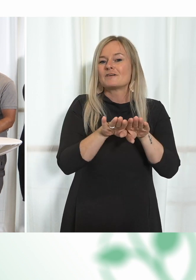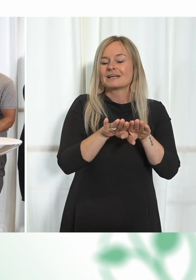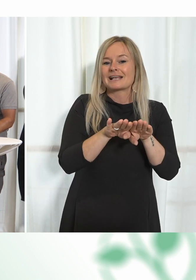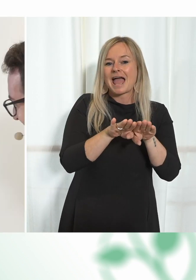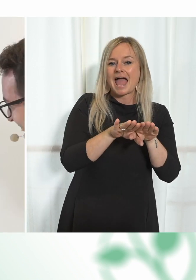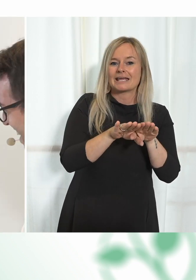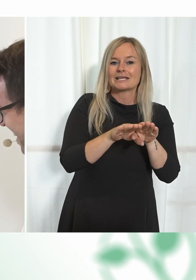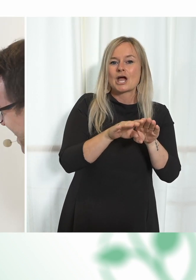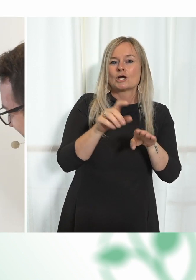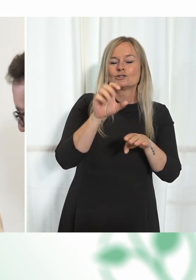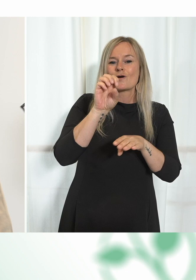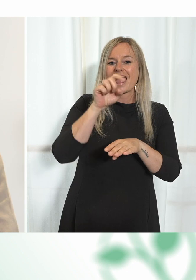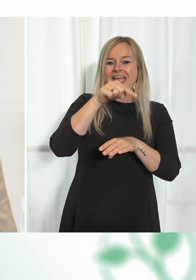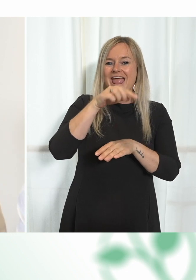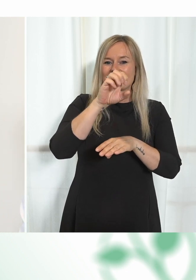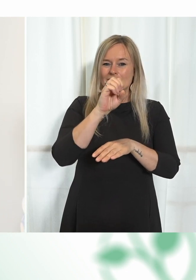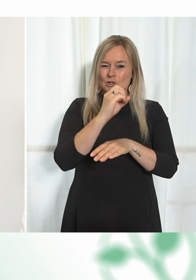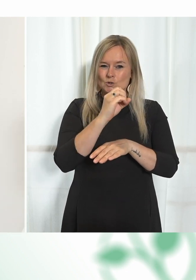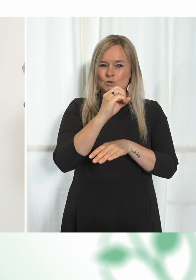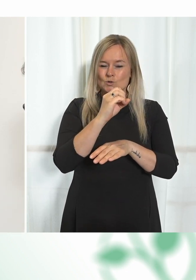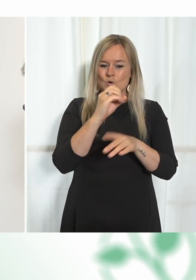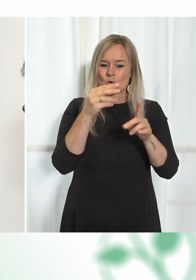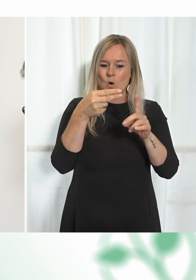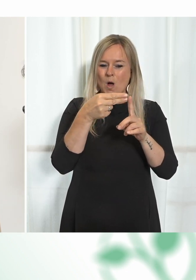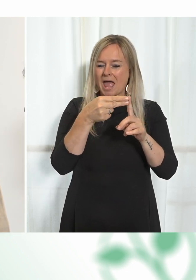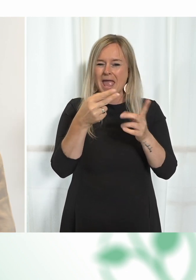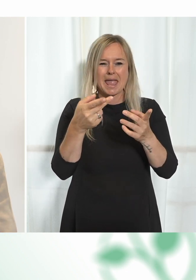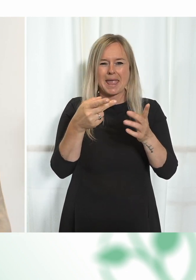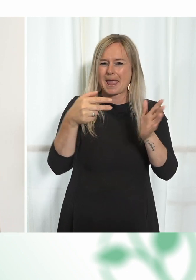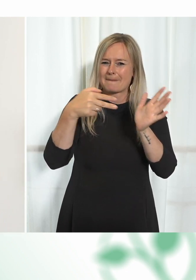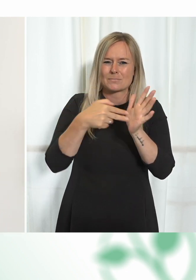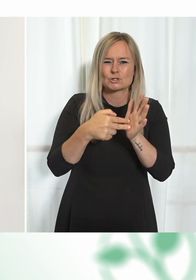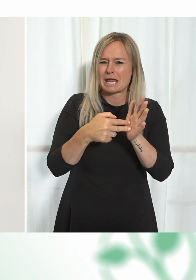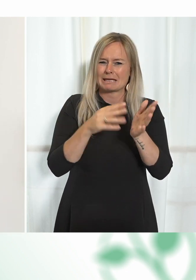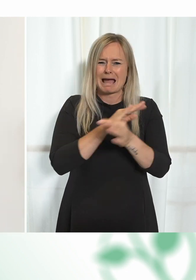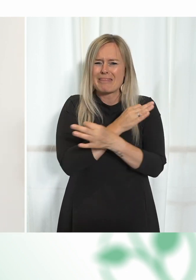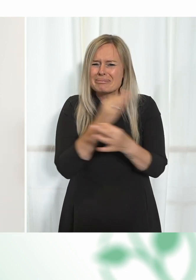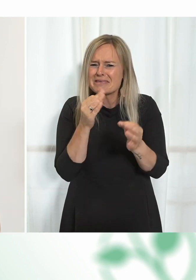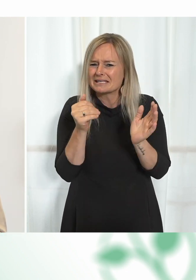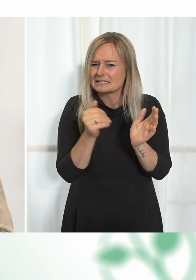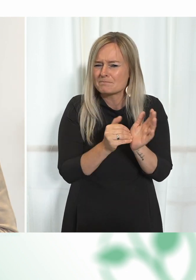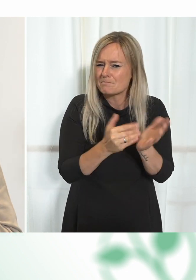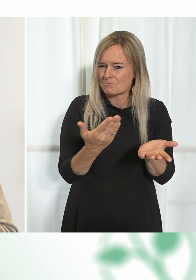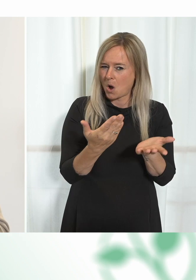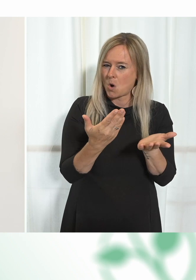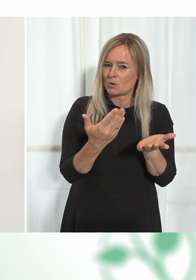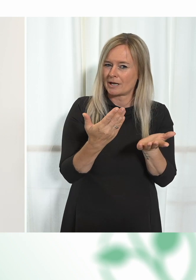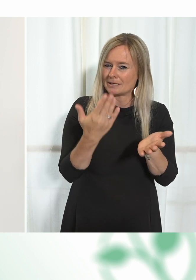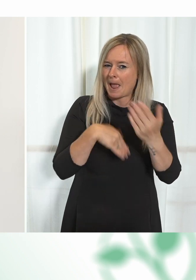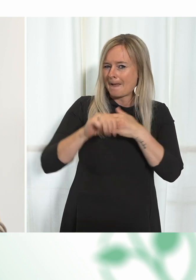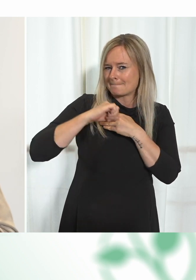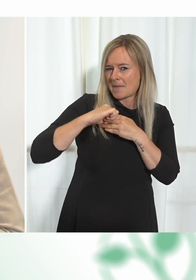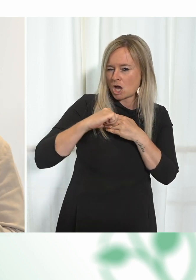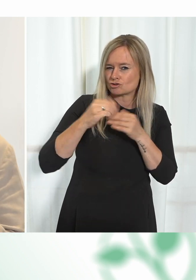Exoskelett? Abgesehen davon, dass Sie keine App, keinen Stecker und keine Software und keine Hardware brauchen, sind Sie wesentlich schneller und